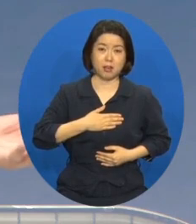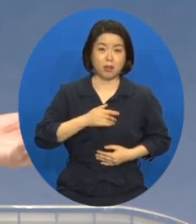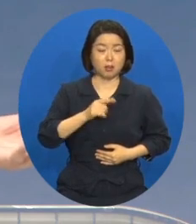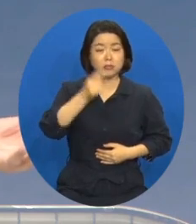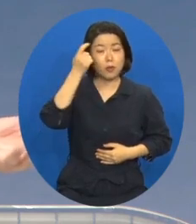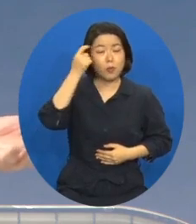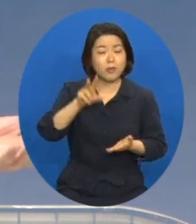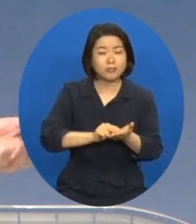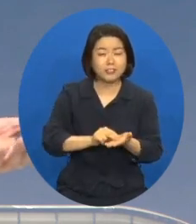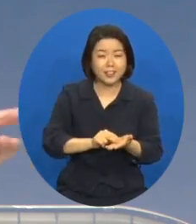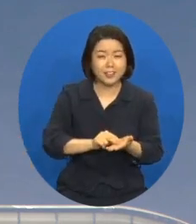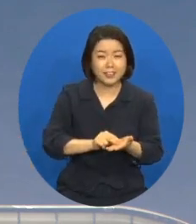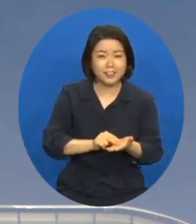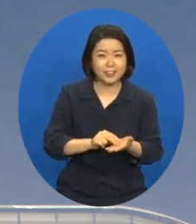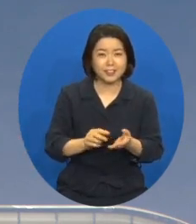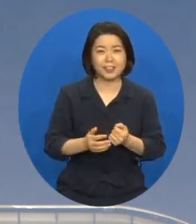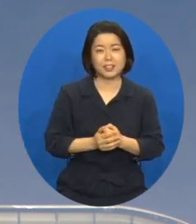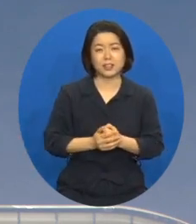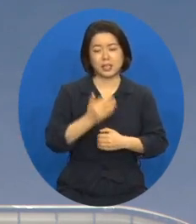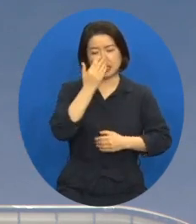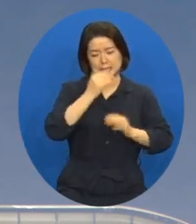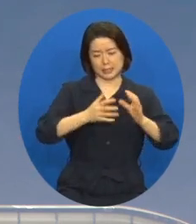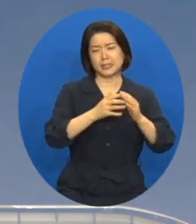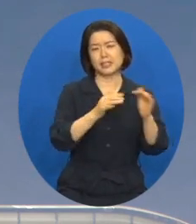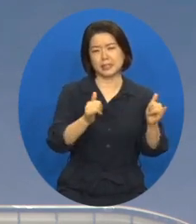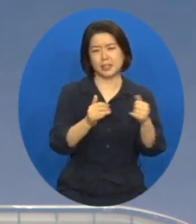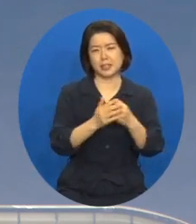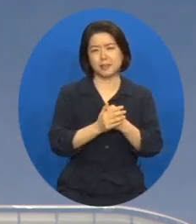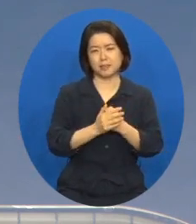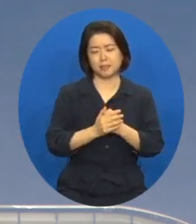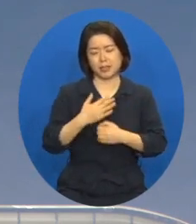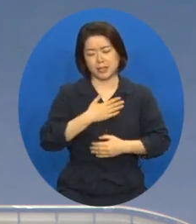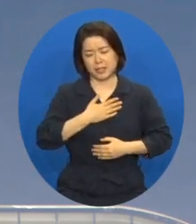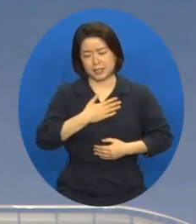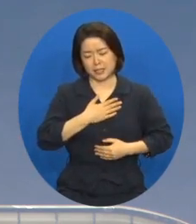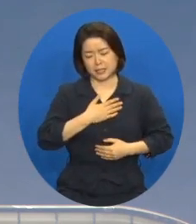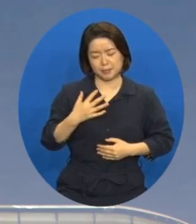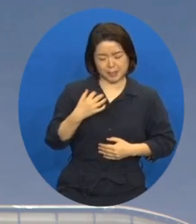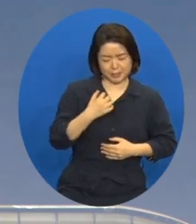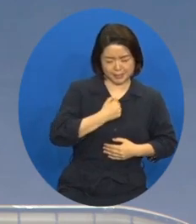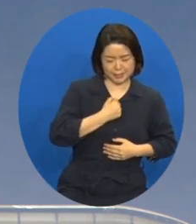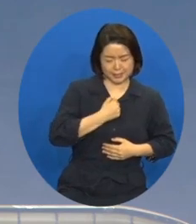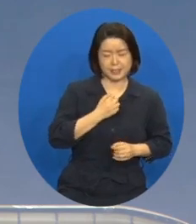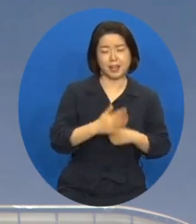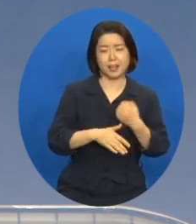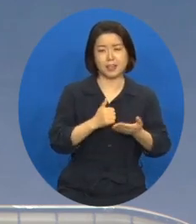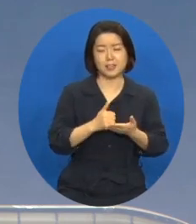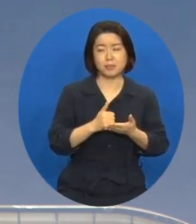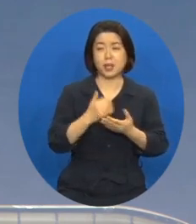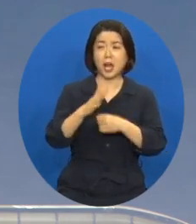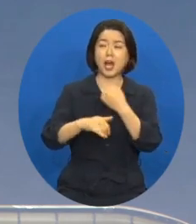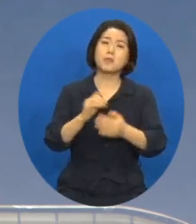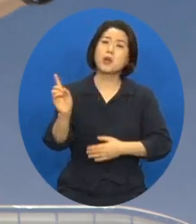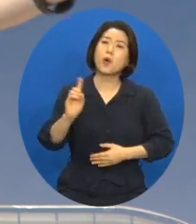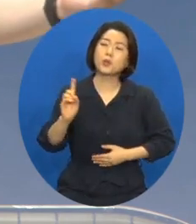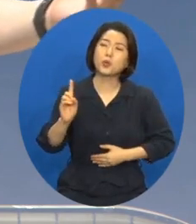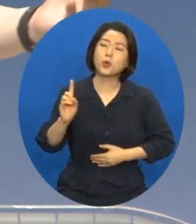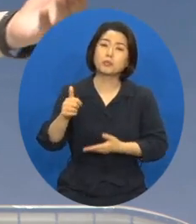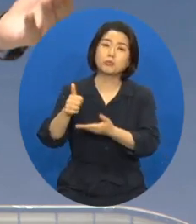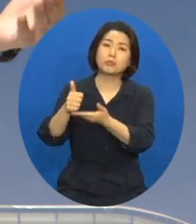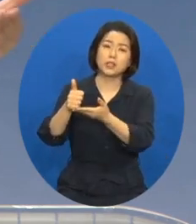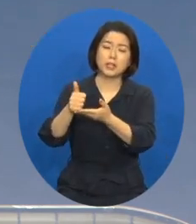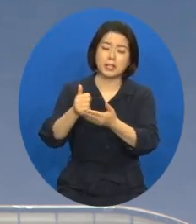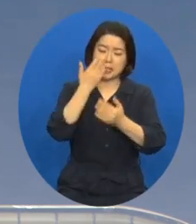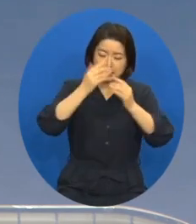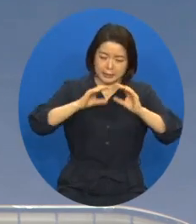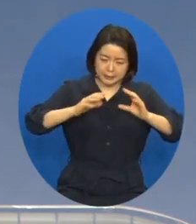왜 문제예요? 이스라엘 백성들이 가슴에 있는 요절이에요. 하나님이 어떤 하나님이냐? 이스라엘 백성이